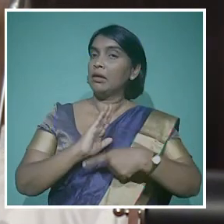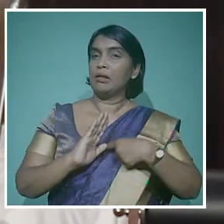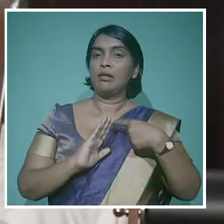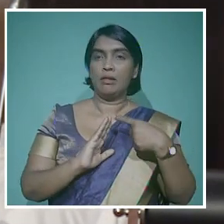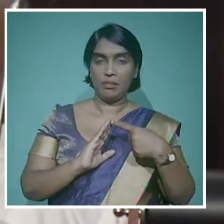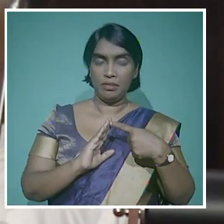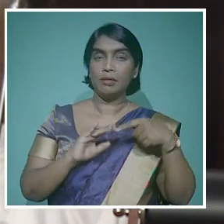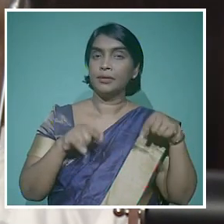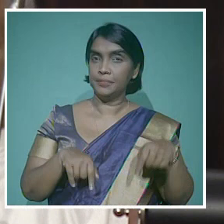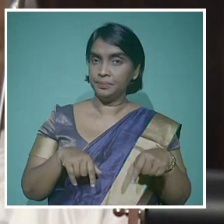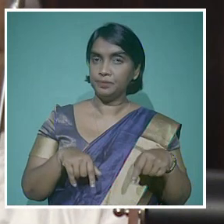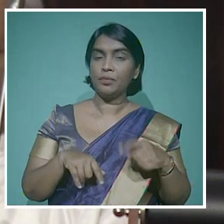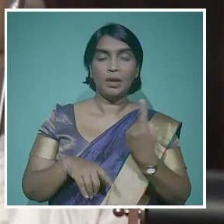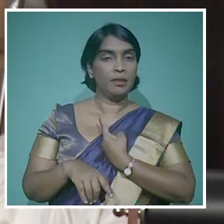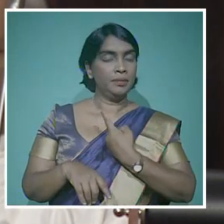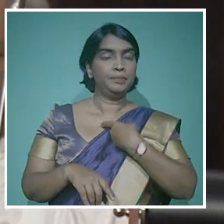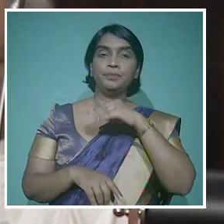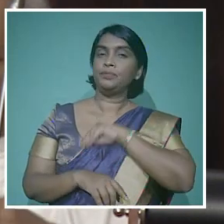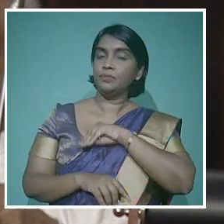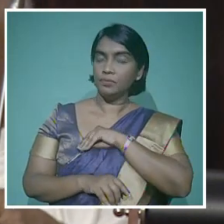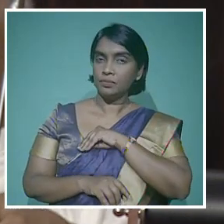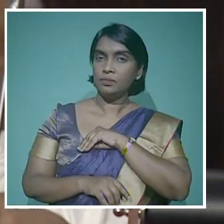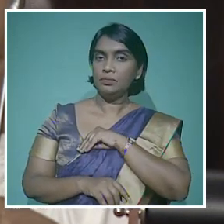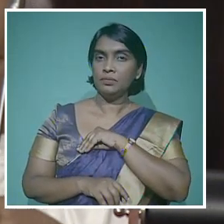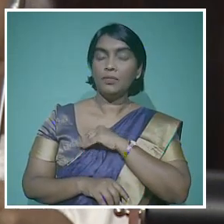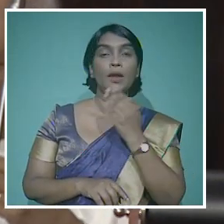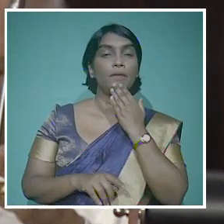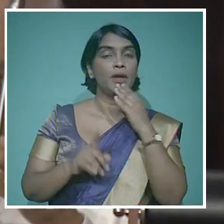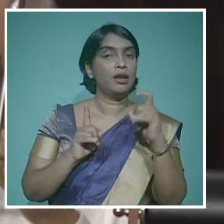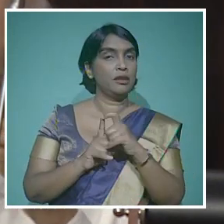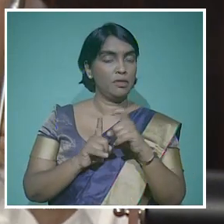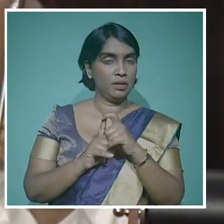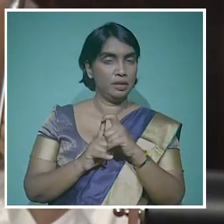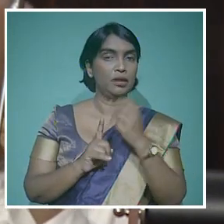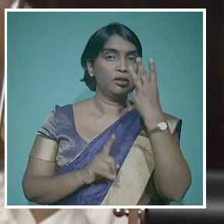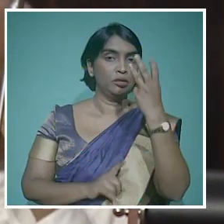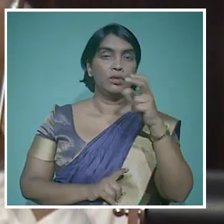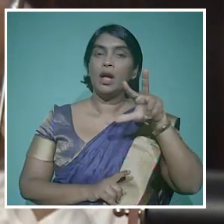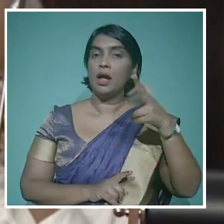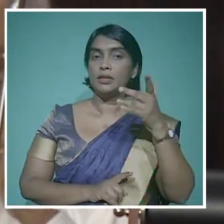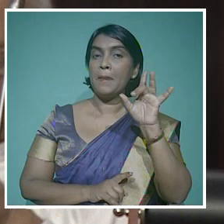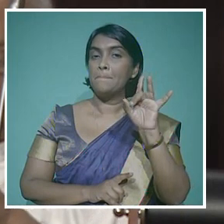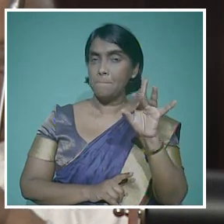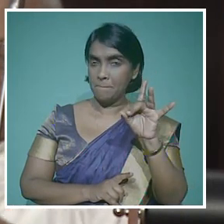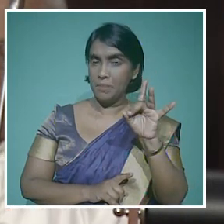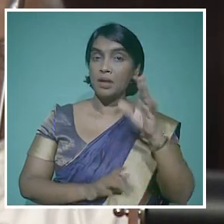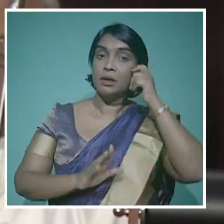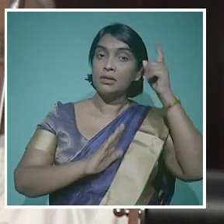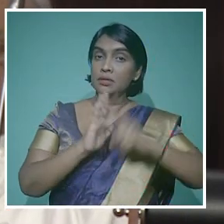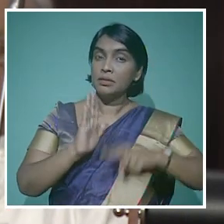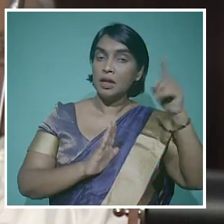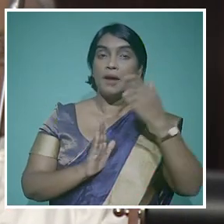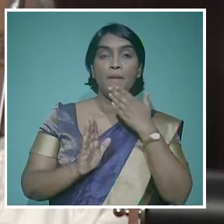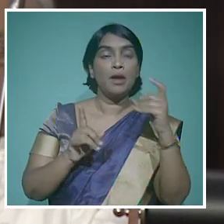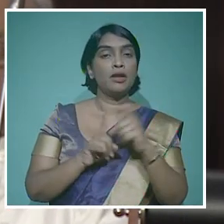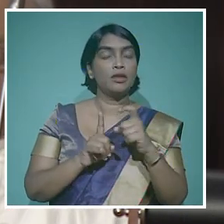ලංකාවේ ඒක පුද්ගල ආදායම ඇමරිකානු ඩොලර් 3815යි. ජපානයේ